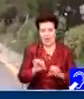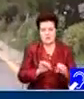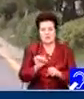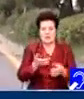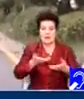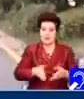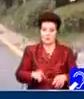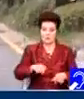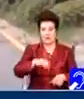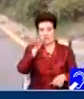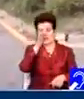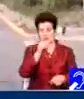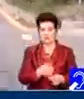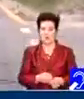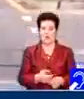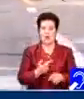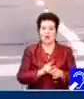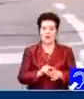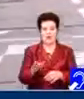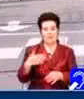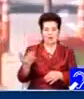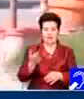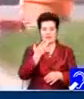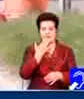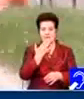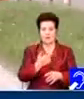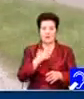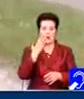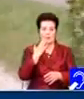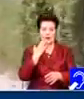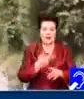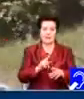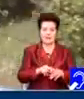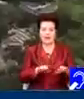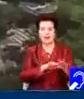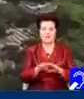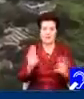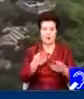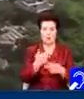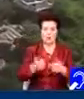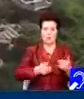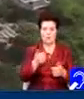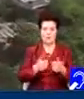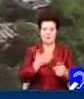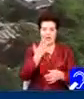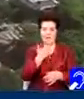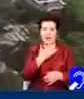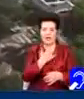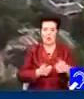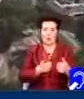născut la Chișinău. Tsvetkov face parte din lotul național de șosea al României, dar la nivel de club concurează pentru o echipă